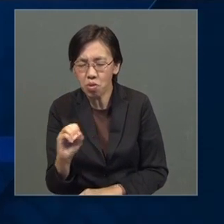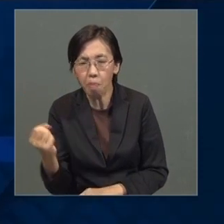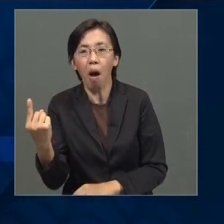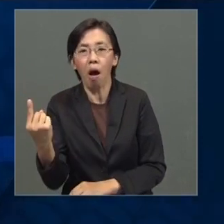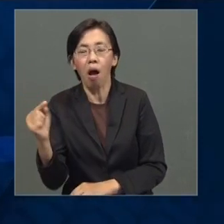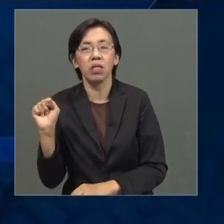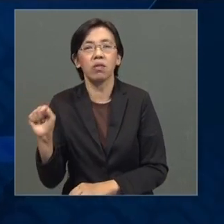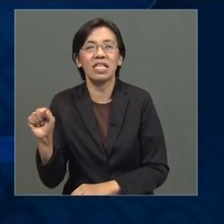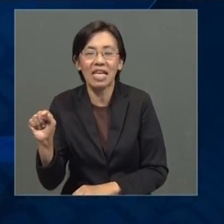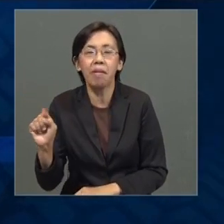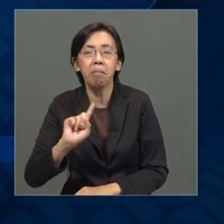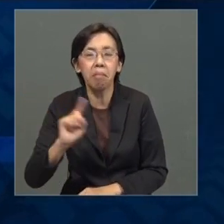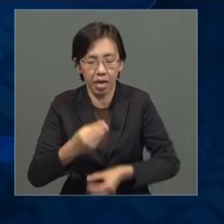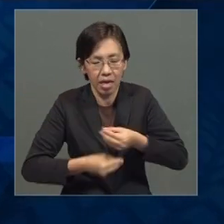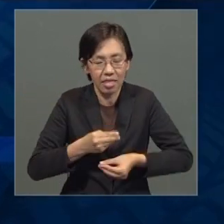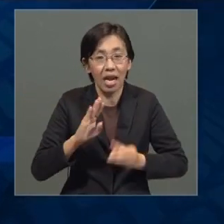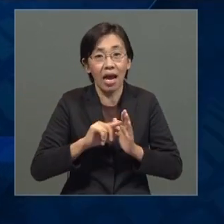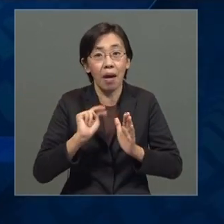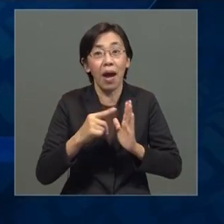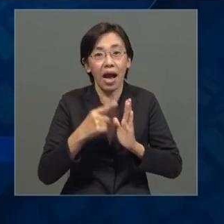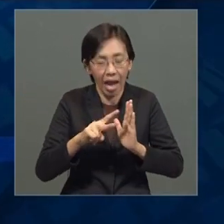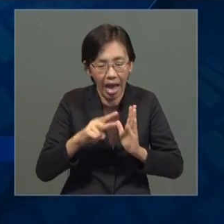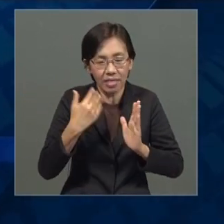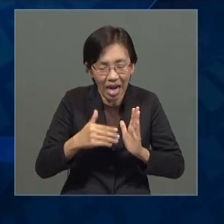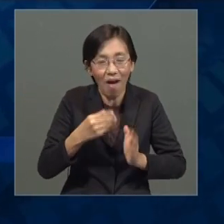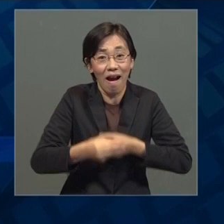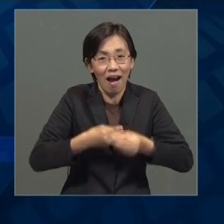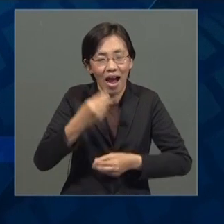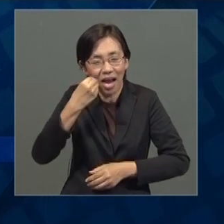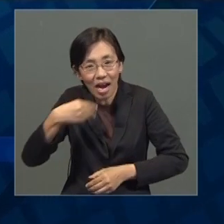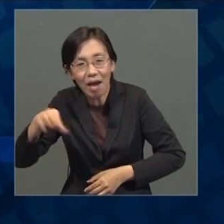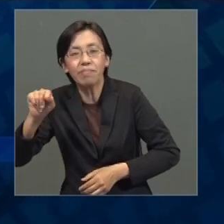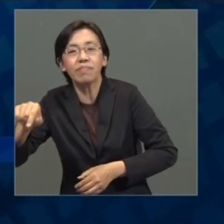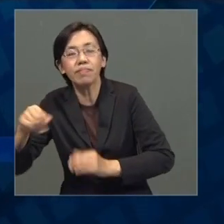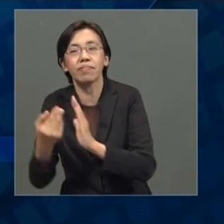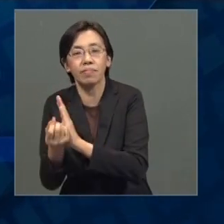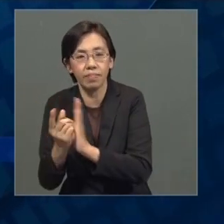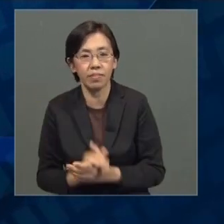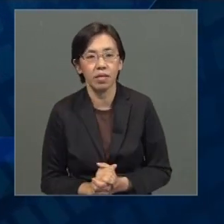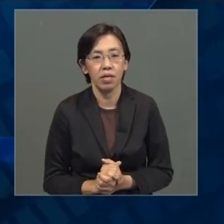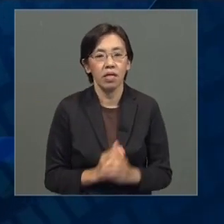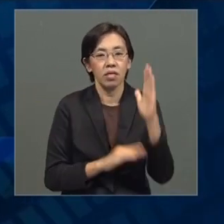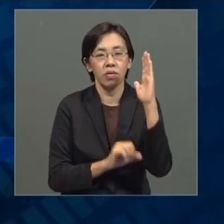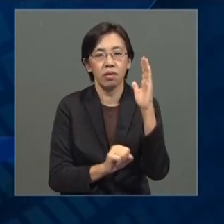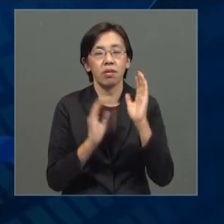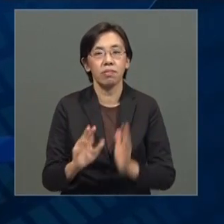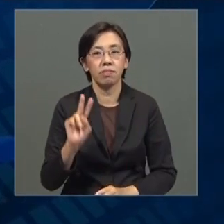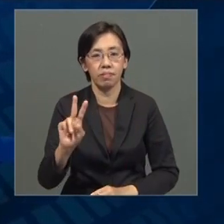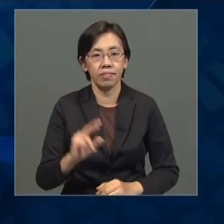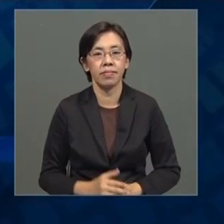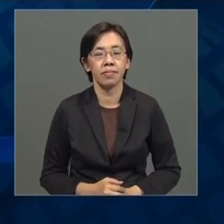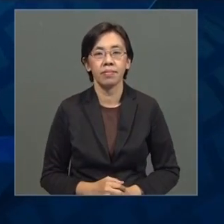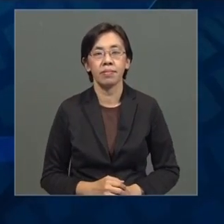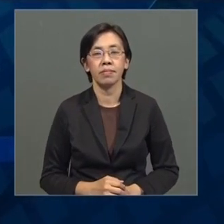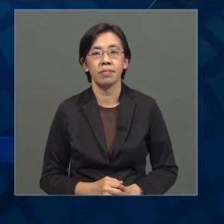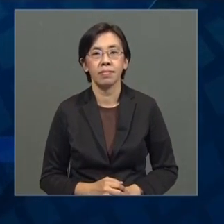วันนี้มี1รายสืบเนื่องมาจากตลาดสดบางแคเช่นกันค่ะสงขลามีรายงาน2รายนะคะแล้ว